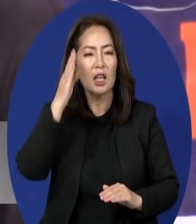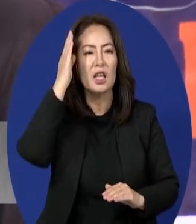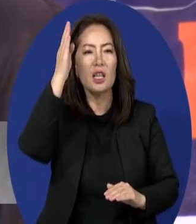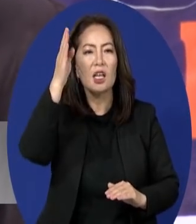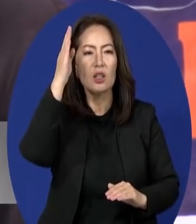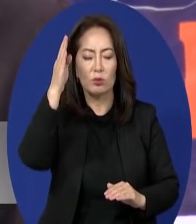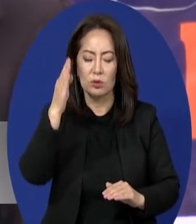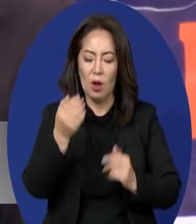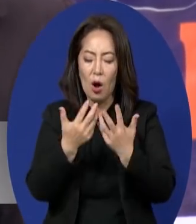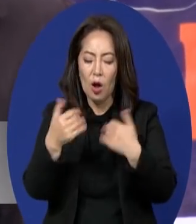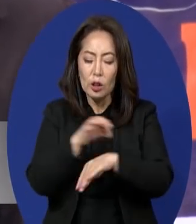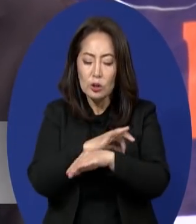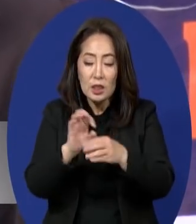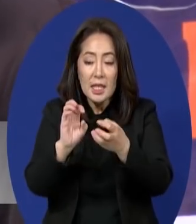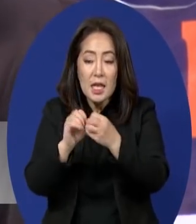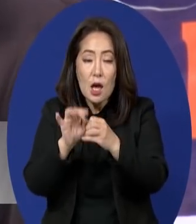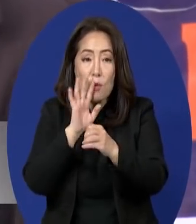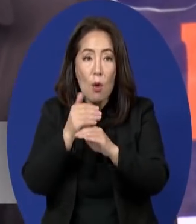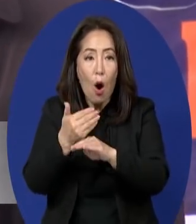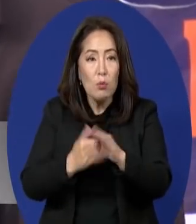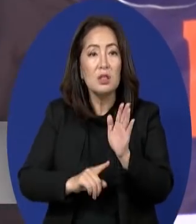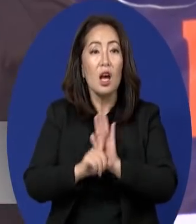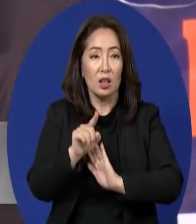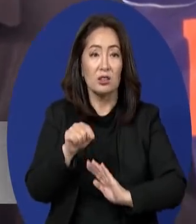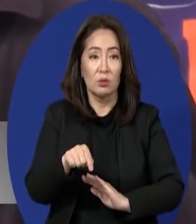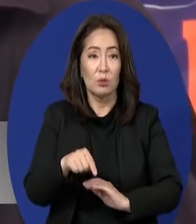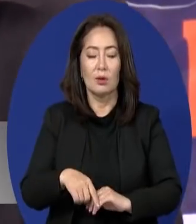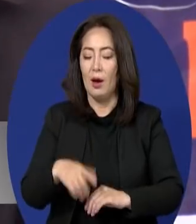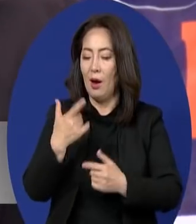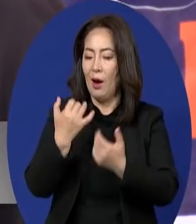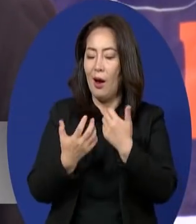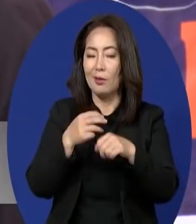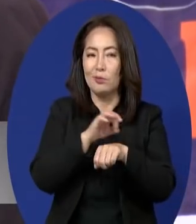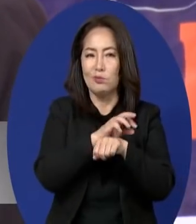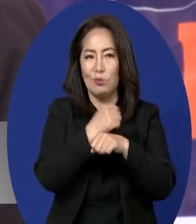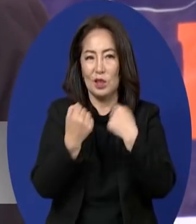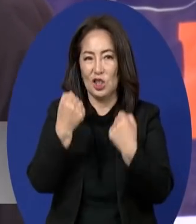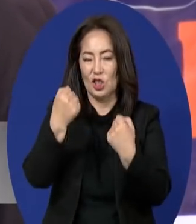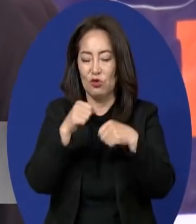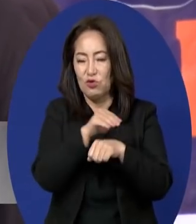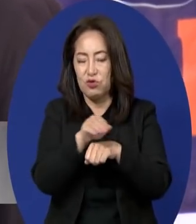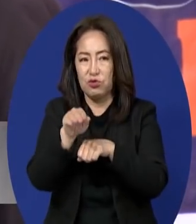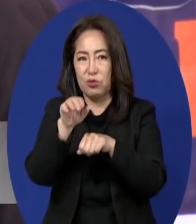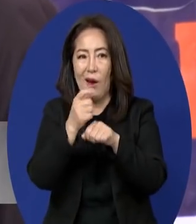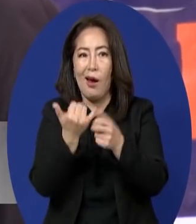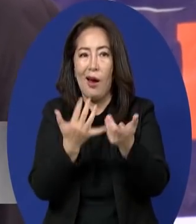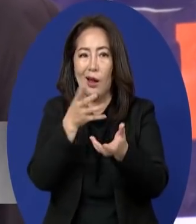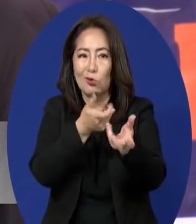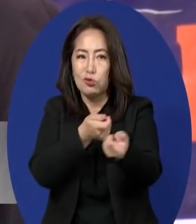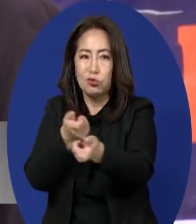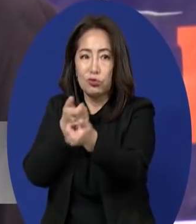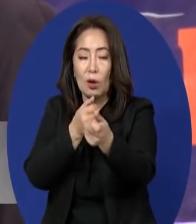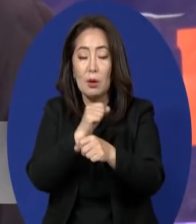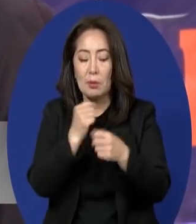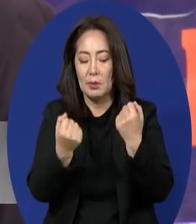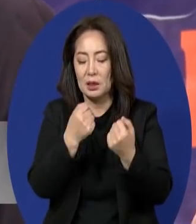олон төслийн эхлэл болж байна. Энэ галын машинуудыг Монгол улсын онцгой хэрэгцээ болон бүхий шаардлагад нийцүүлж Франц улсад